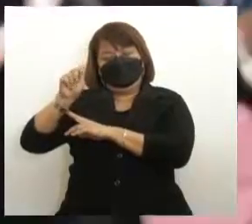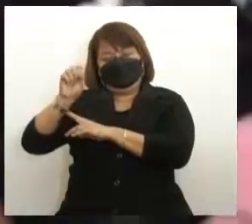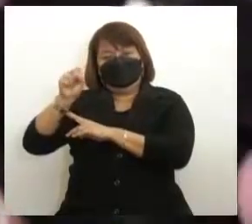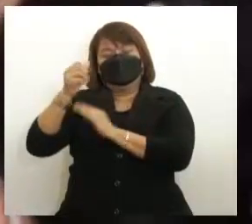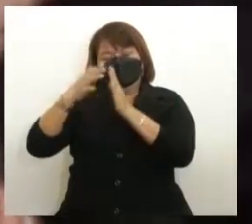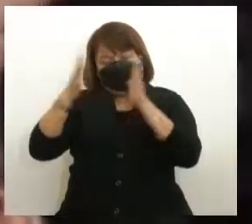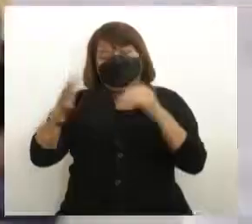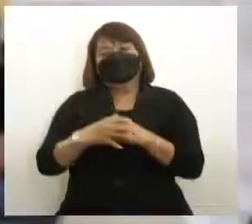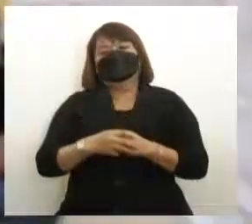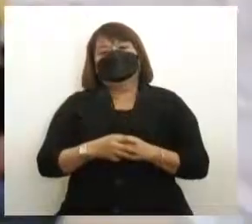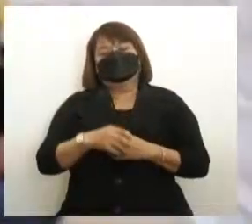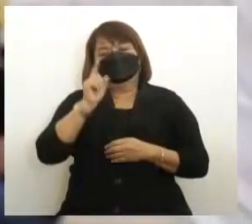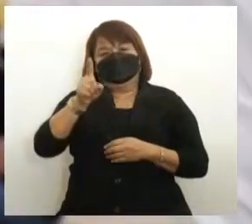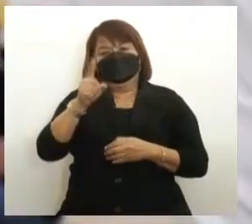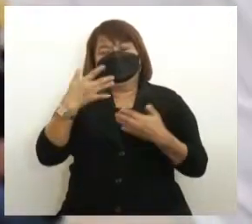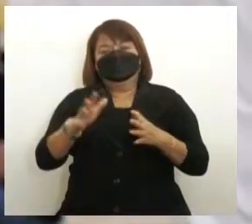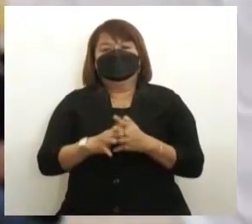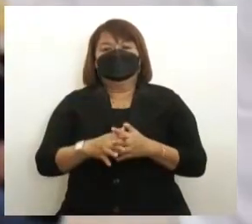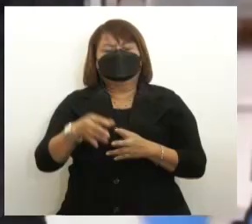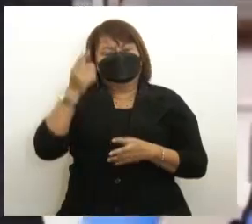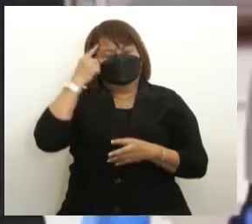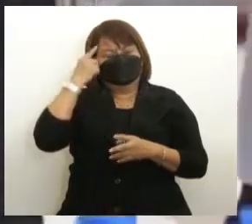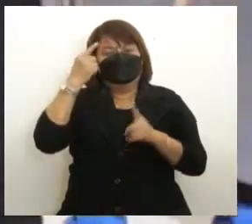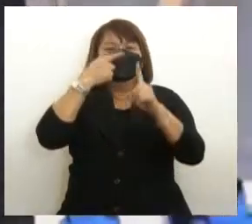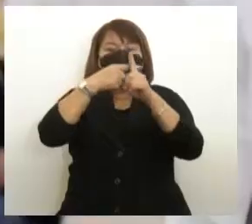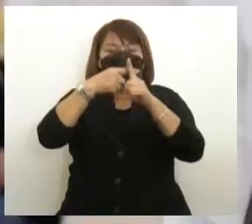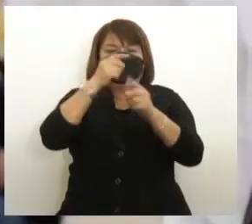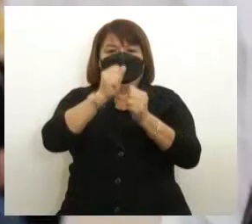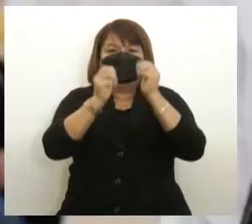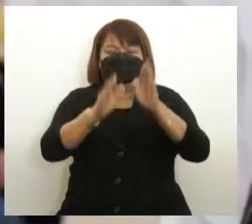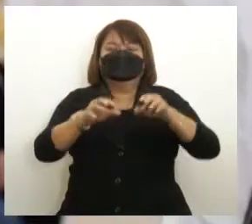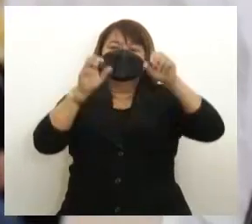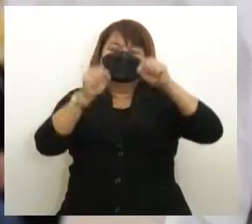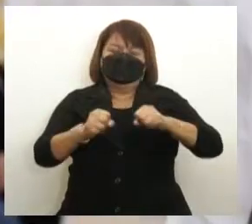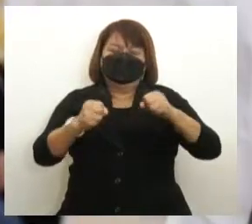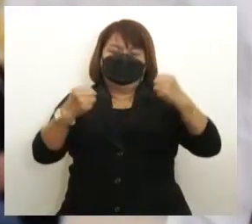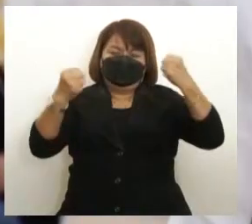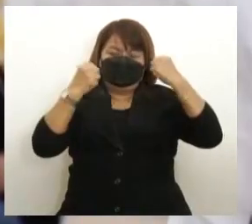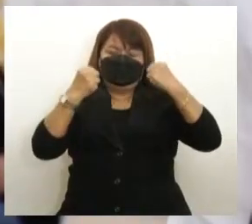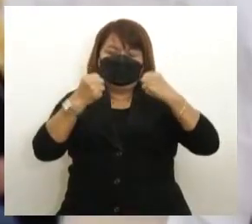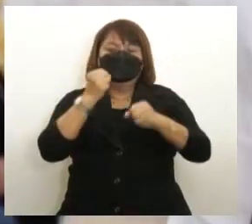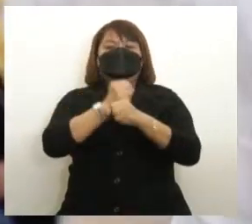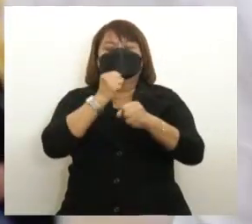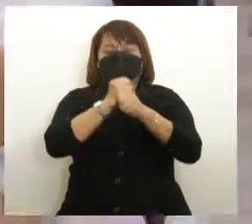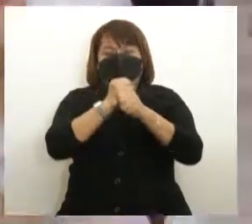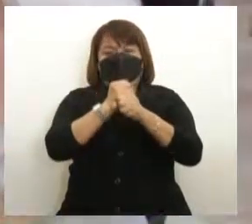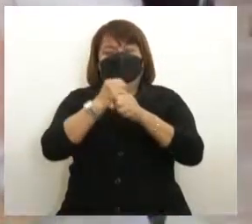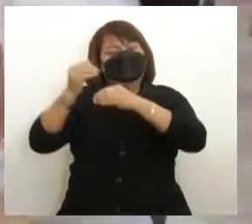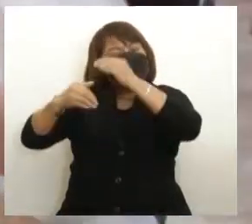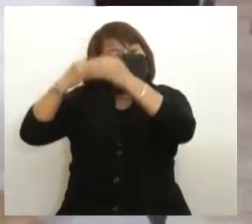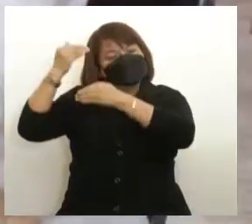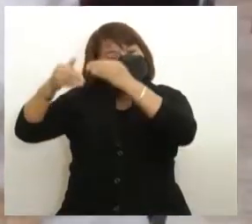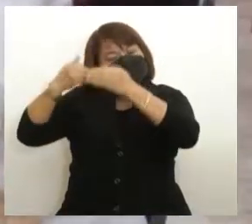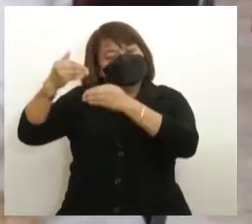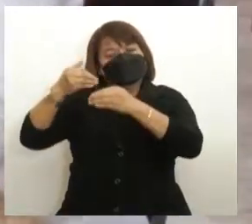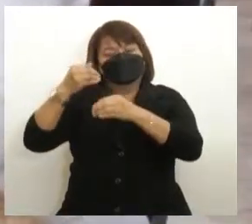แล้วก็จริงๆแล้วก็คือความคิดเชิงบวกของทุกคนเนี่ยสามารถที่จะเป็นพลังในการต่อยอดในการพัฒนาแล้วก็สร้าง